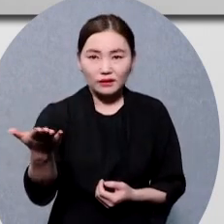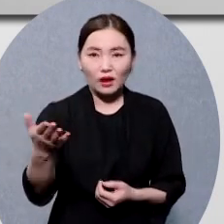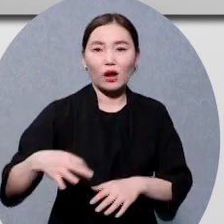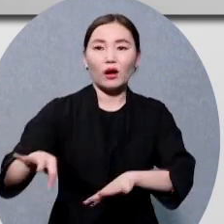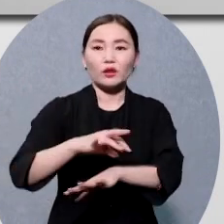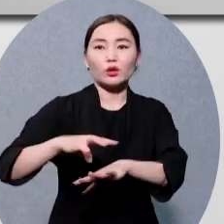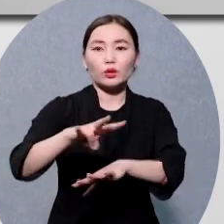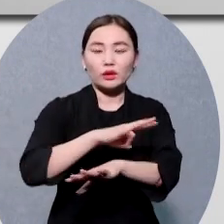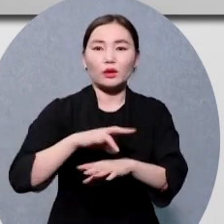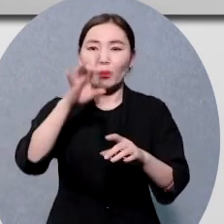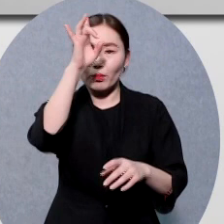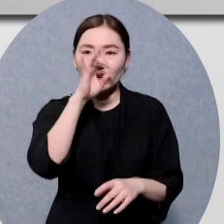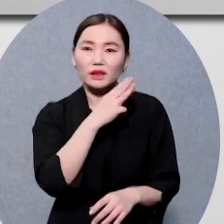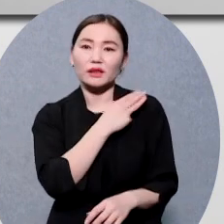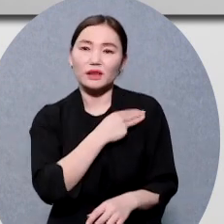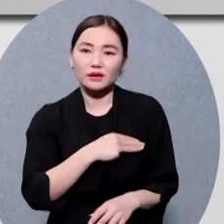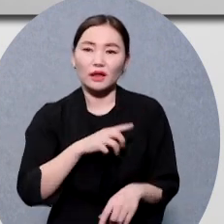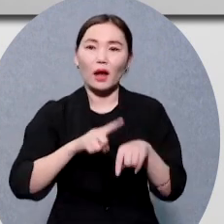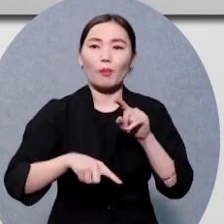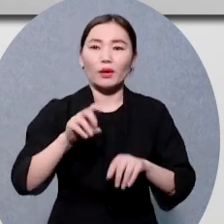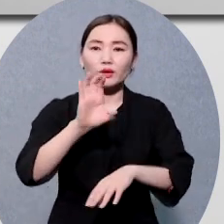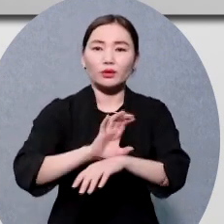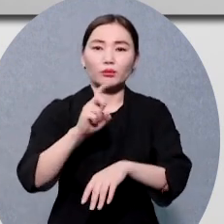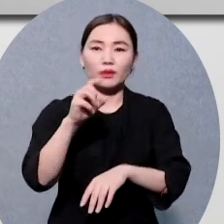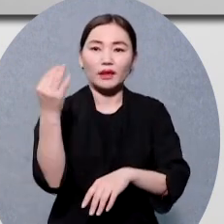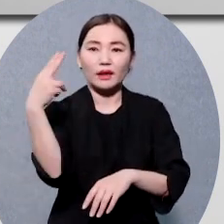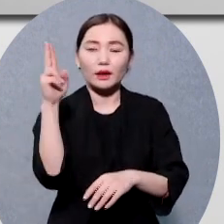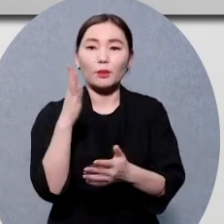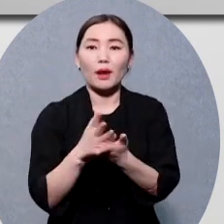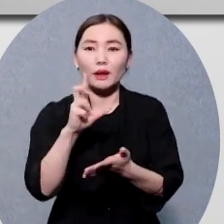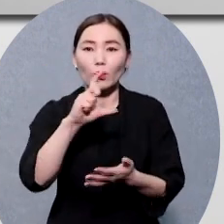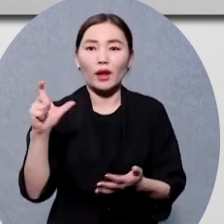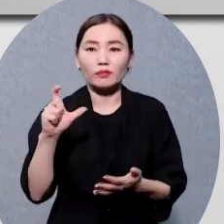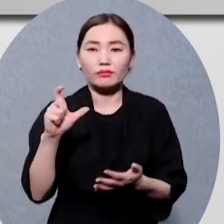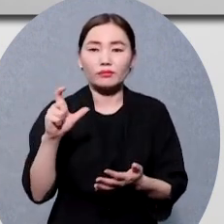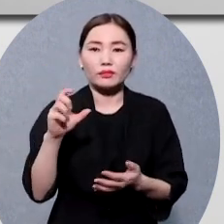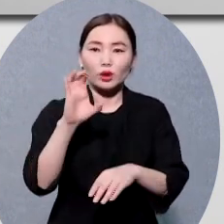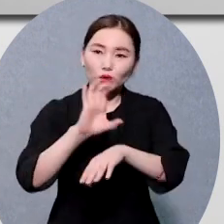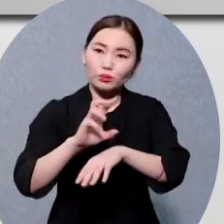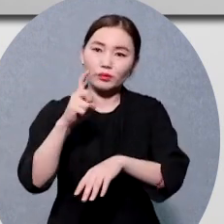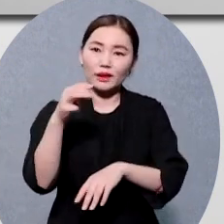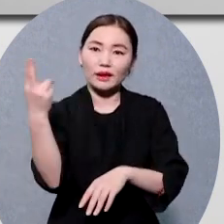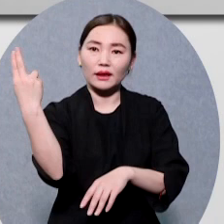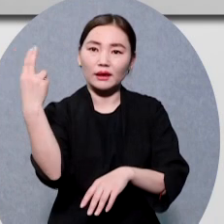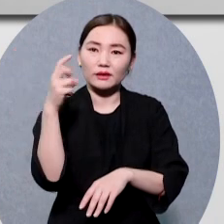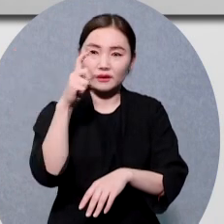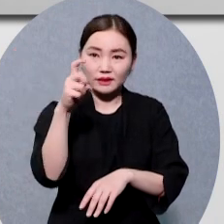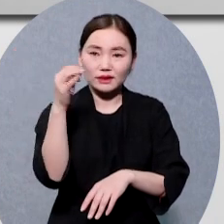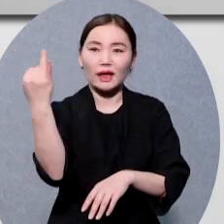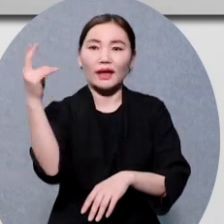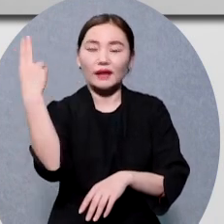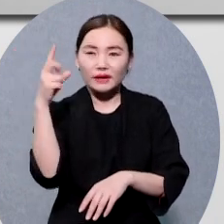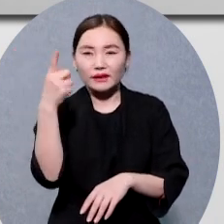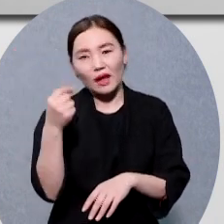бурхны шашны ямар сүмхий байдаг вэ? Тухайн сүмхийдийн талаар мэдээлэл бэлтгэж ангийнхаа сурагчтай танилцуулаарай. Тэгэхээр аймаг орон нутг